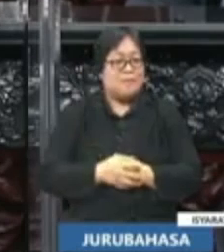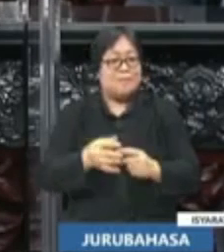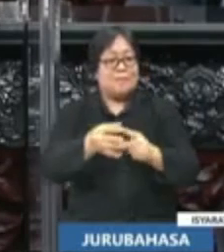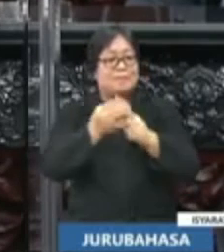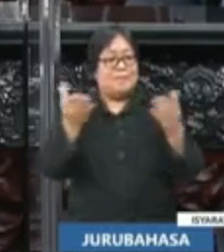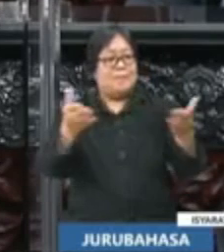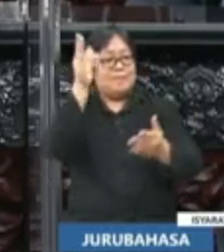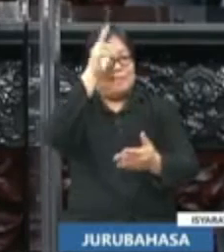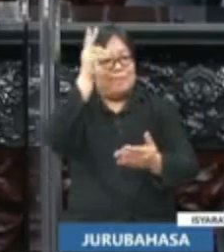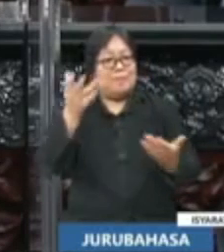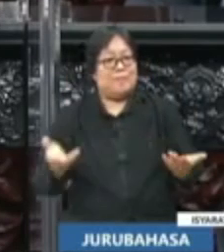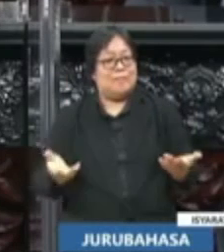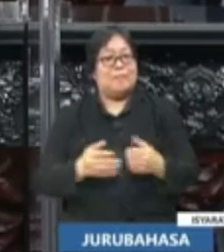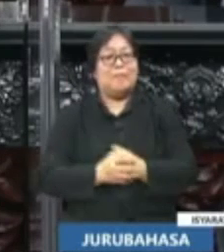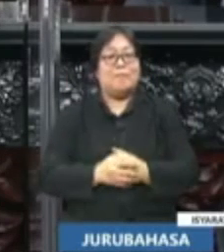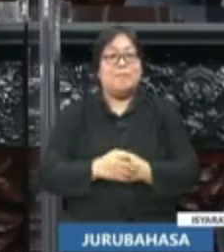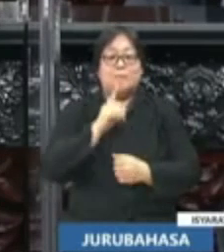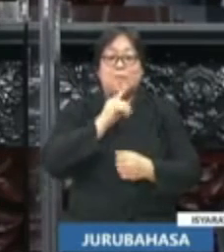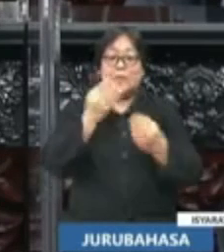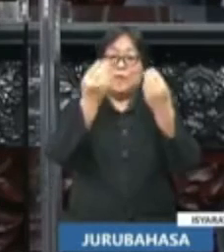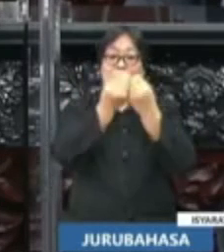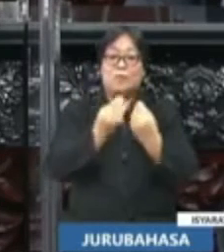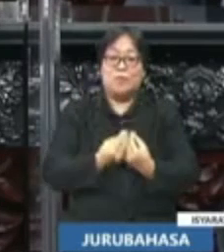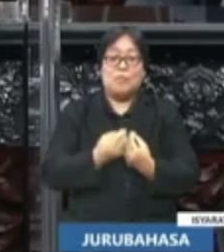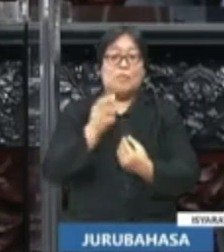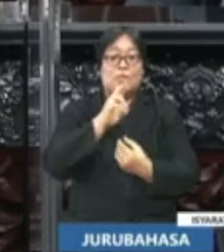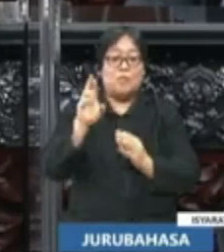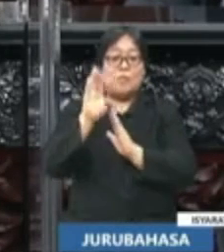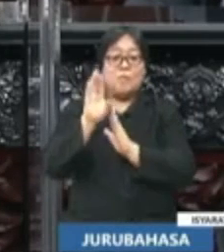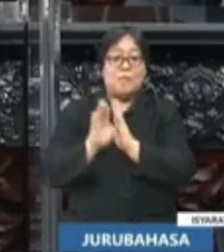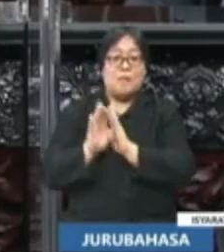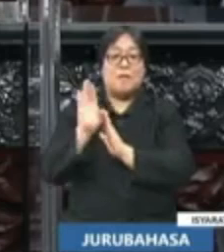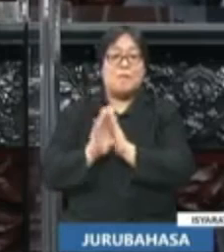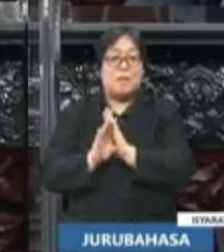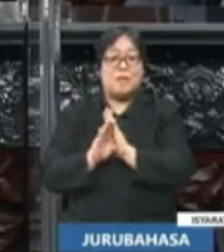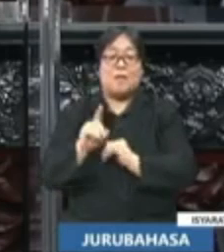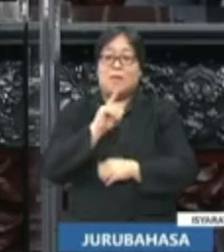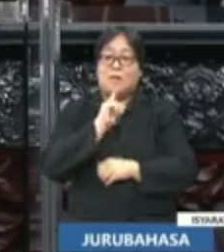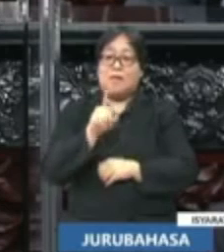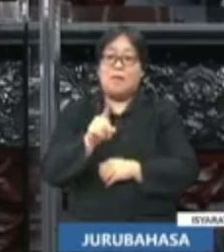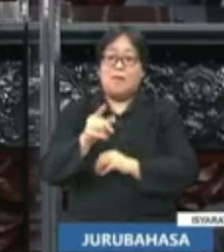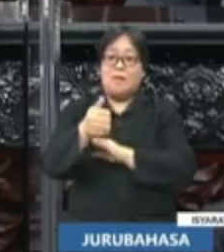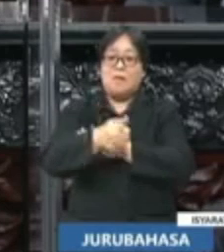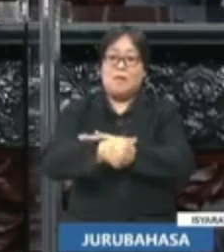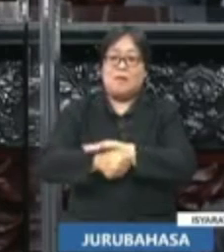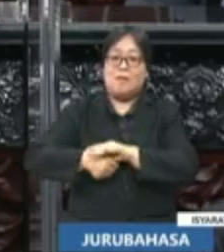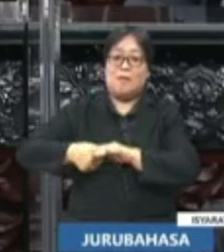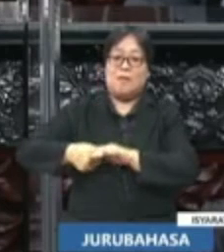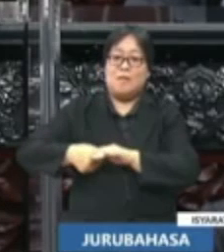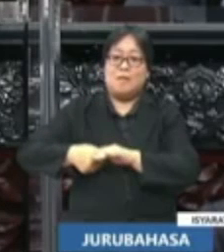terutama dalam kerajaan, padahal jumlah ratusan bilion ternyata disorok